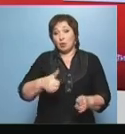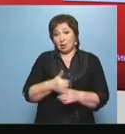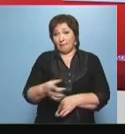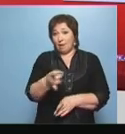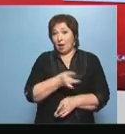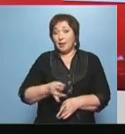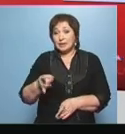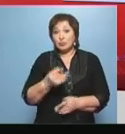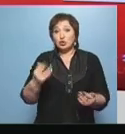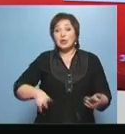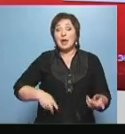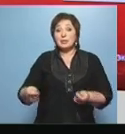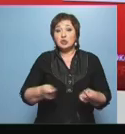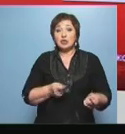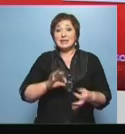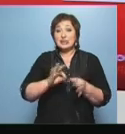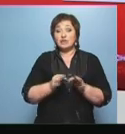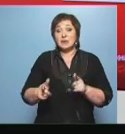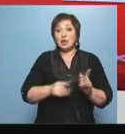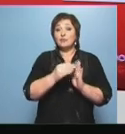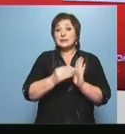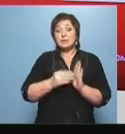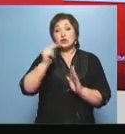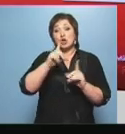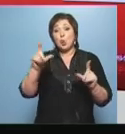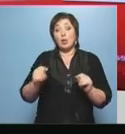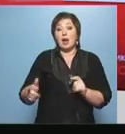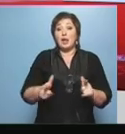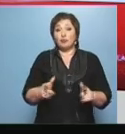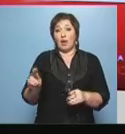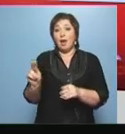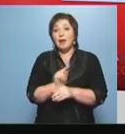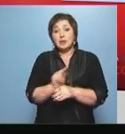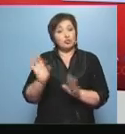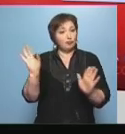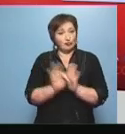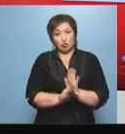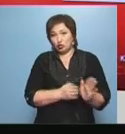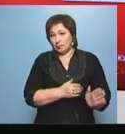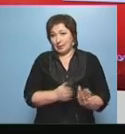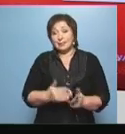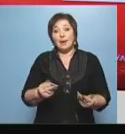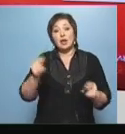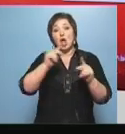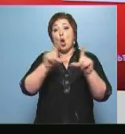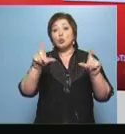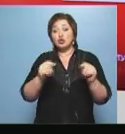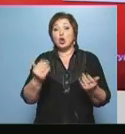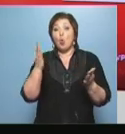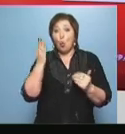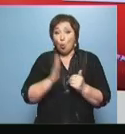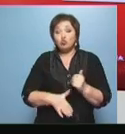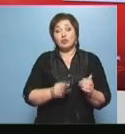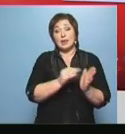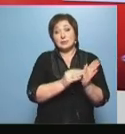Сейчас администрация Ижевска готовит список школ, которые требуют срочного ремонта. Какие учреждения уже записали в очередь